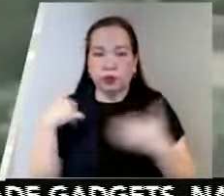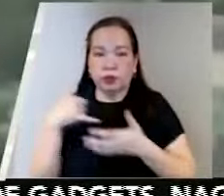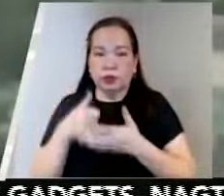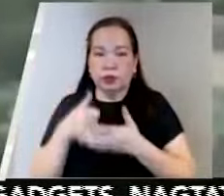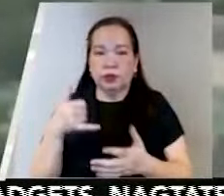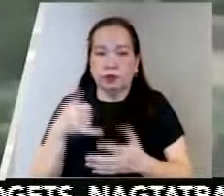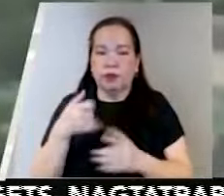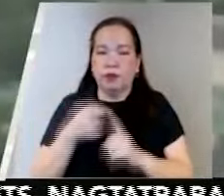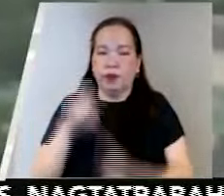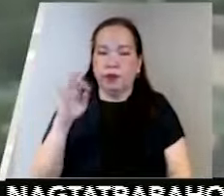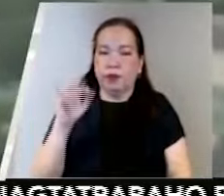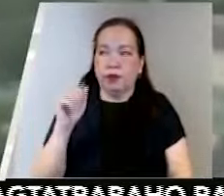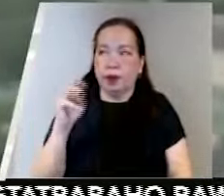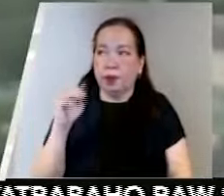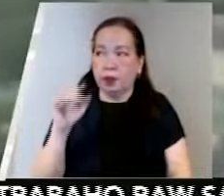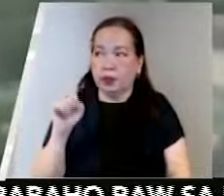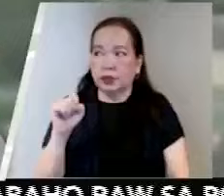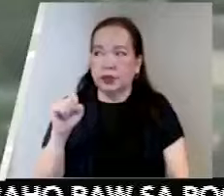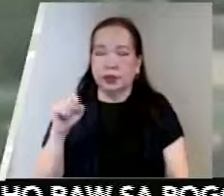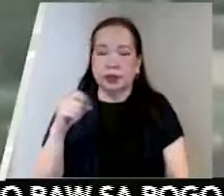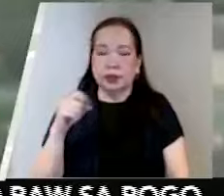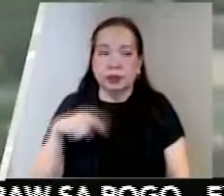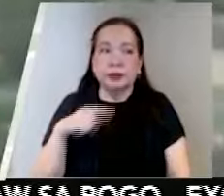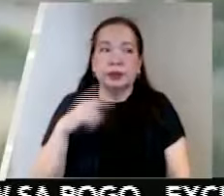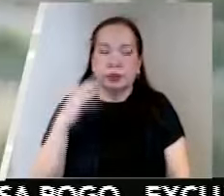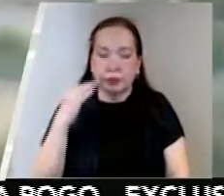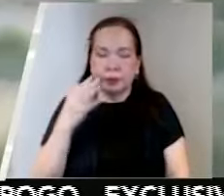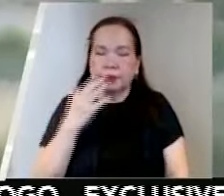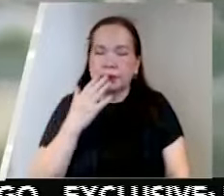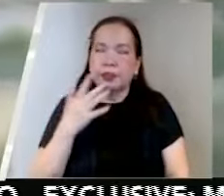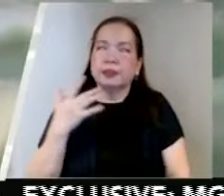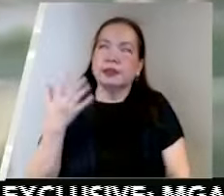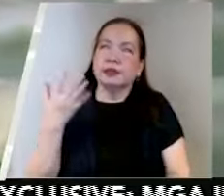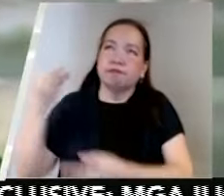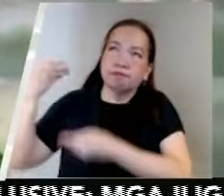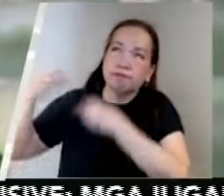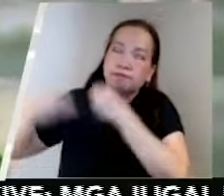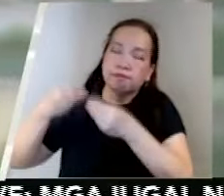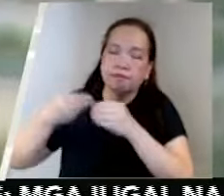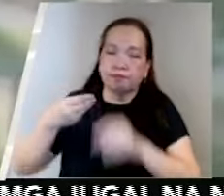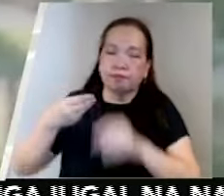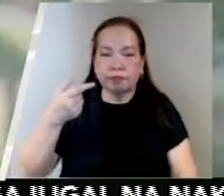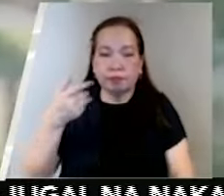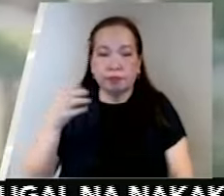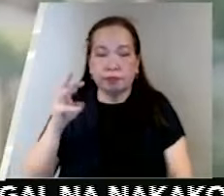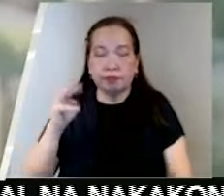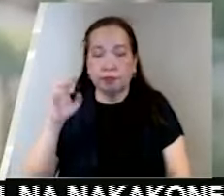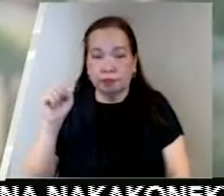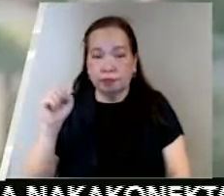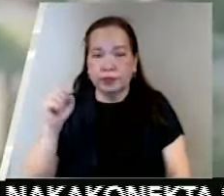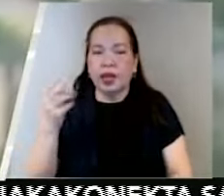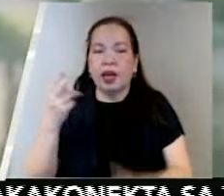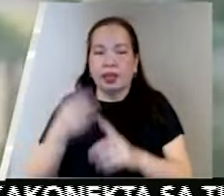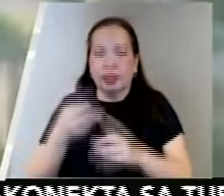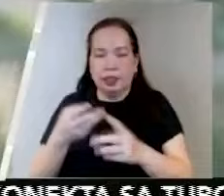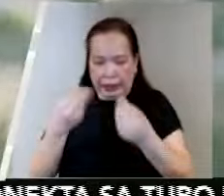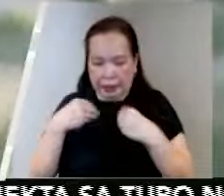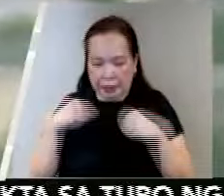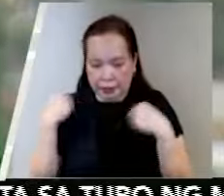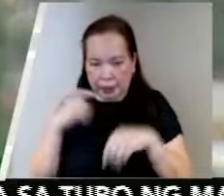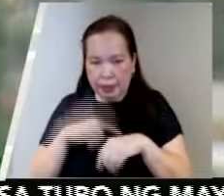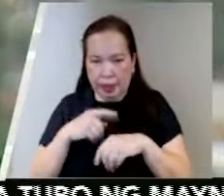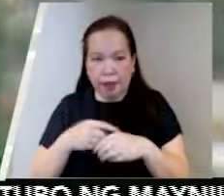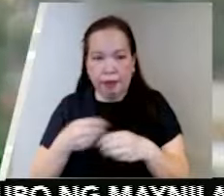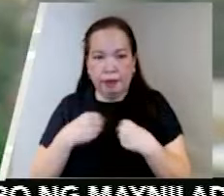na yung legacy ni Tito Germs abot pa rin sa akin. And of course, alam niyo na po yun yung gaano po natulong ni Tito Germs sa buhay ni